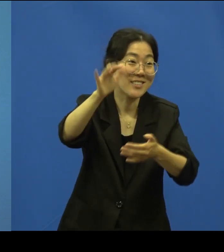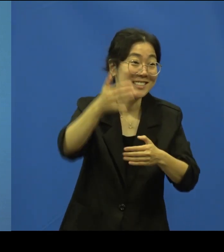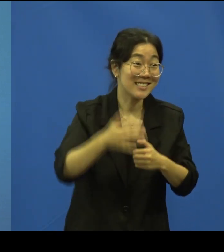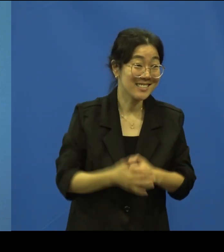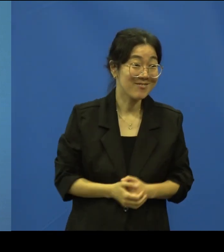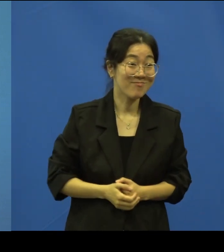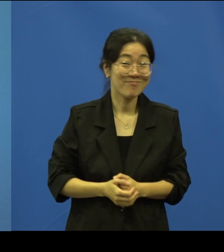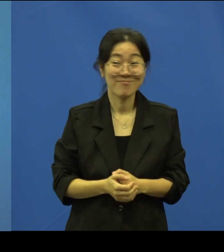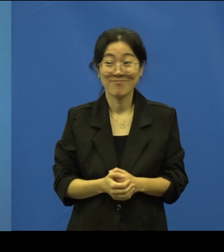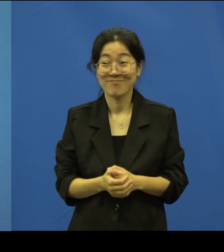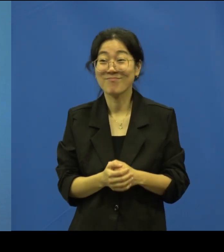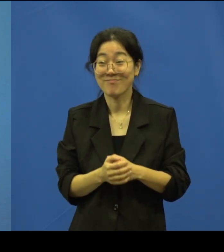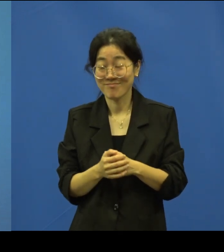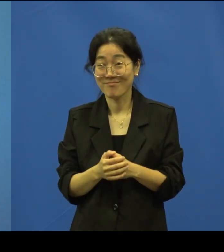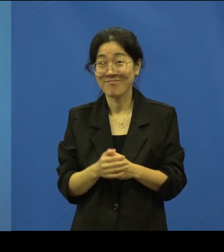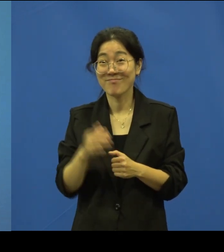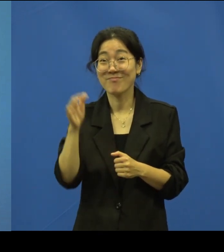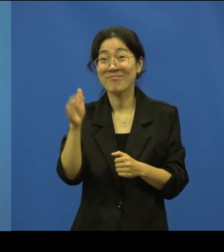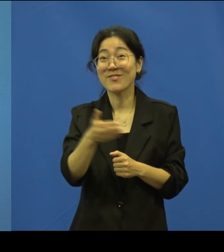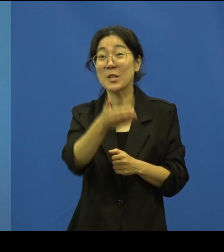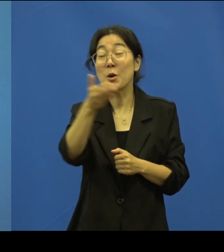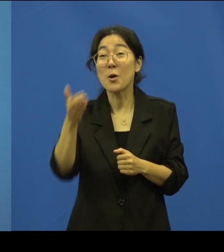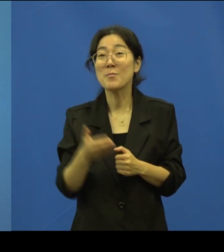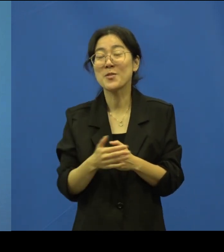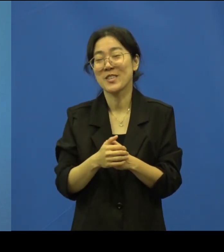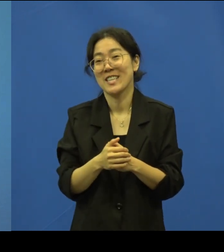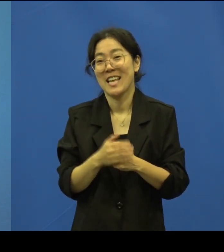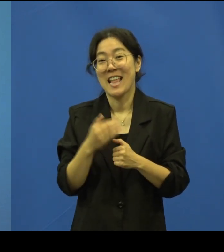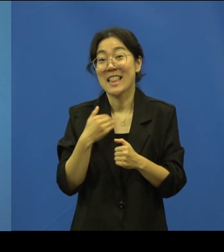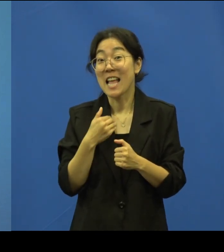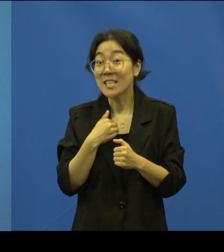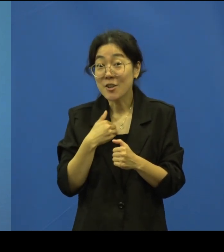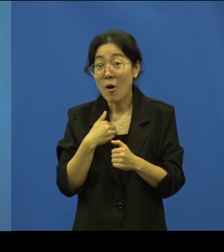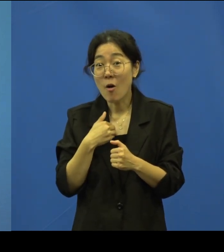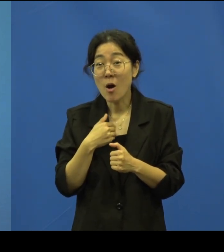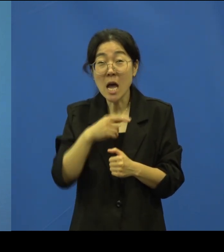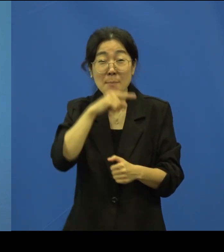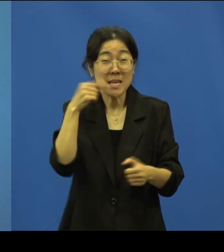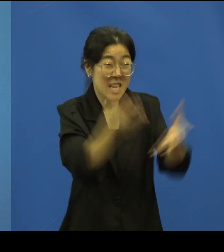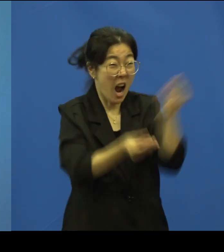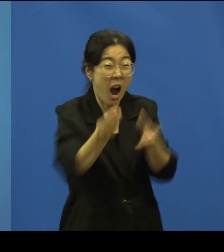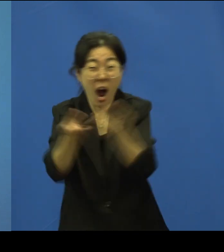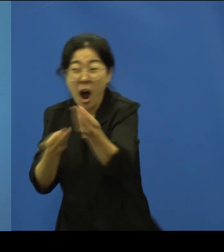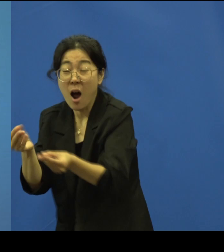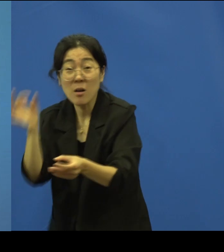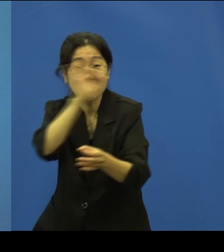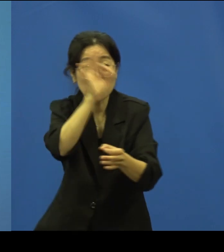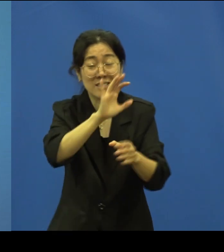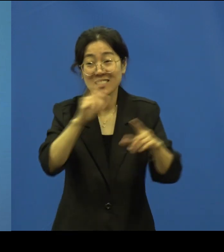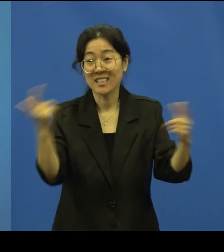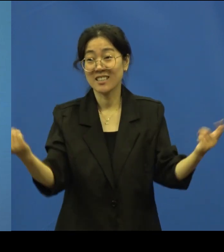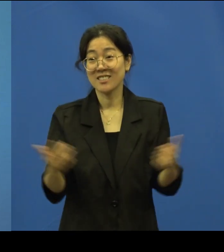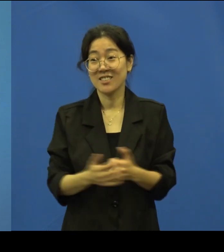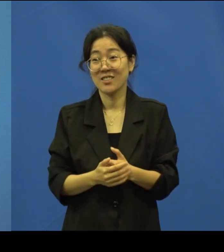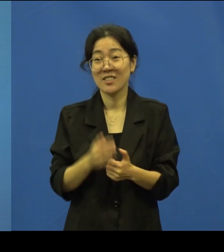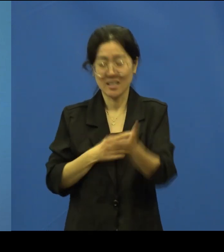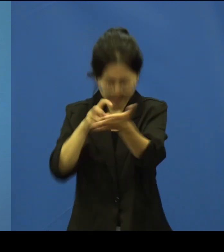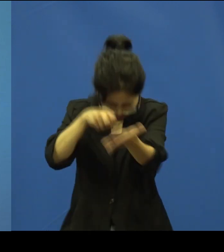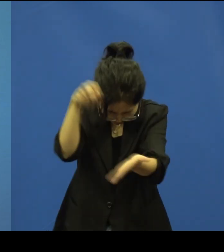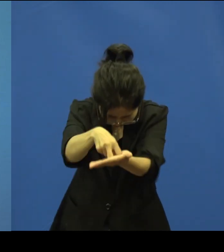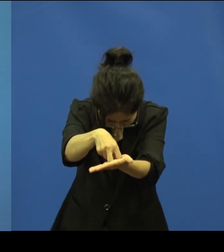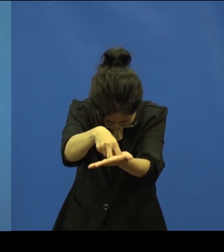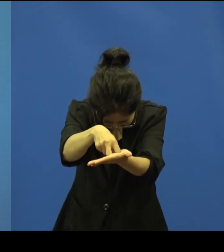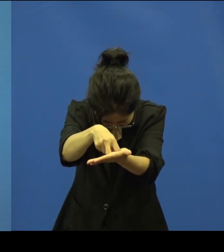매일매일을 그와 같이 주님 손만 딱 붙들고 오늘을 사니까 점점 무슨 일이